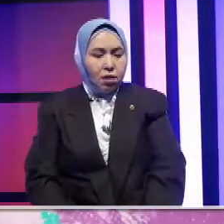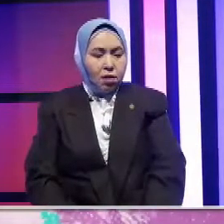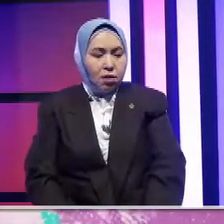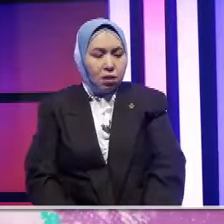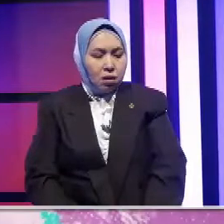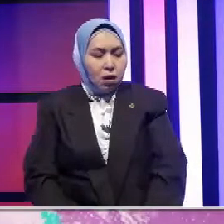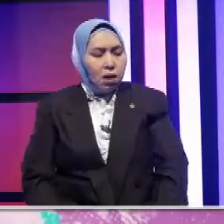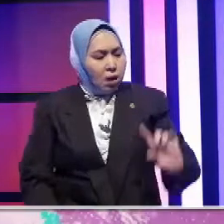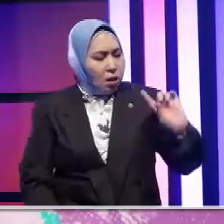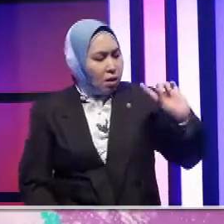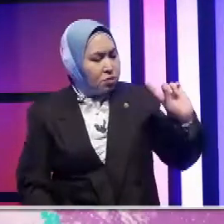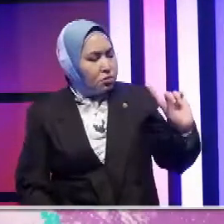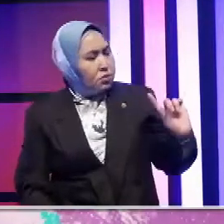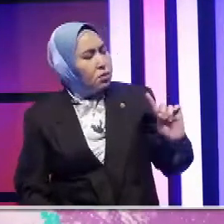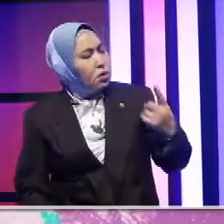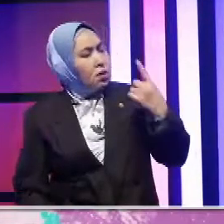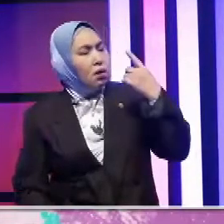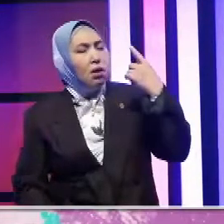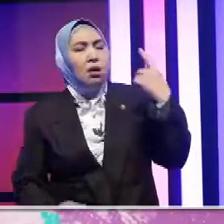ومن